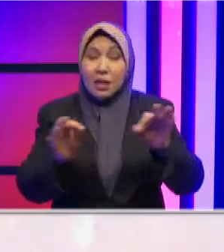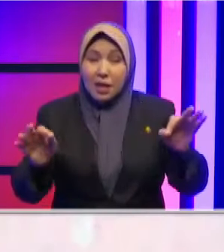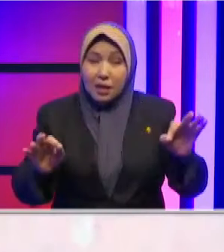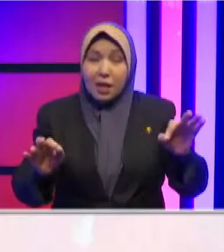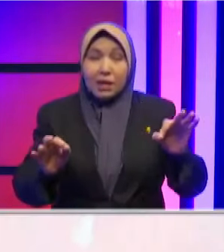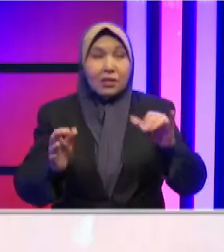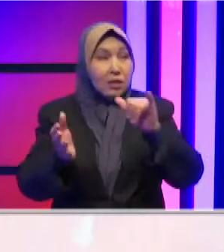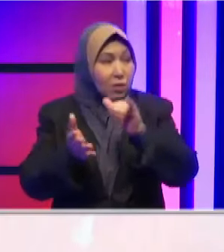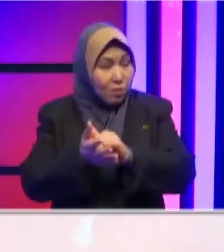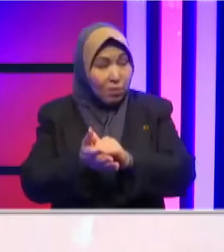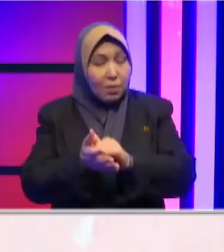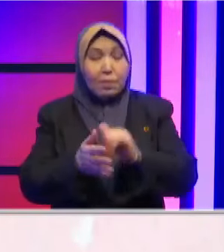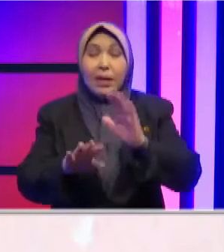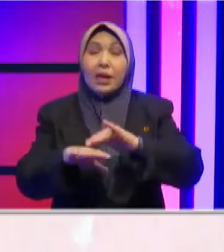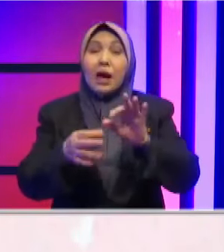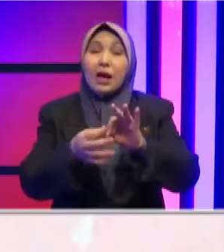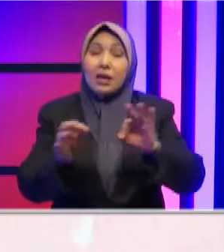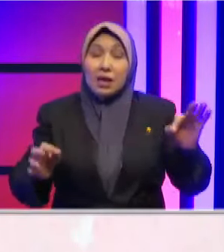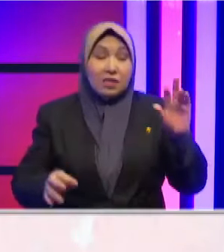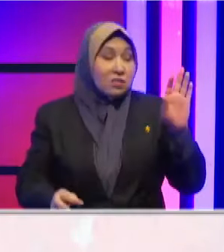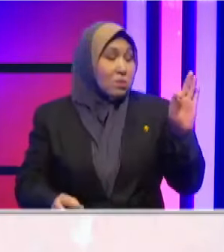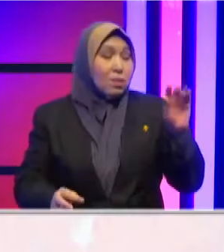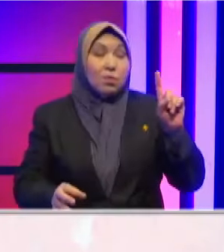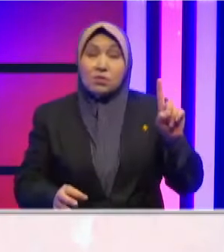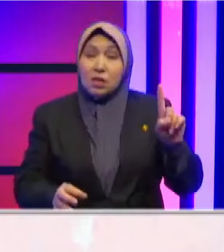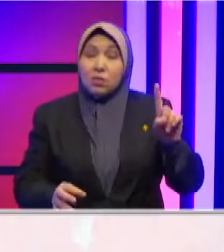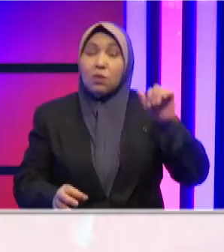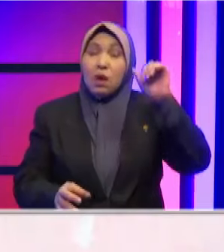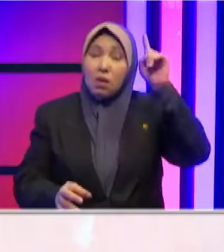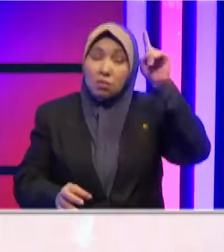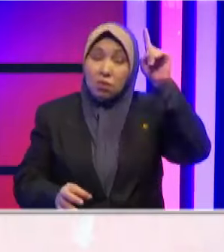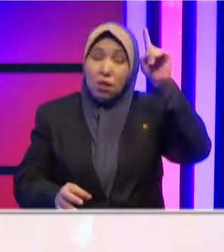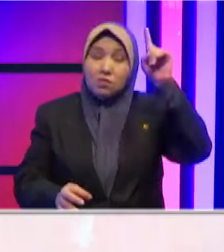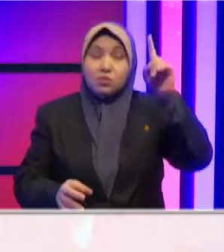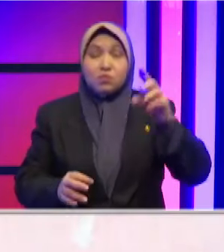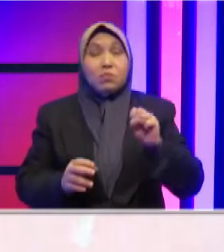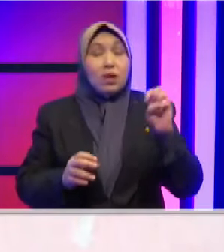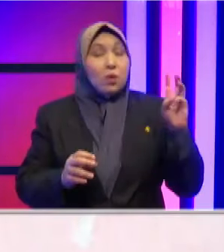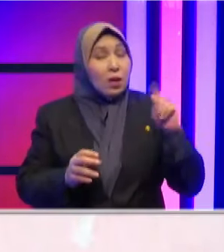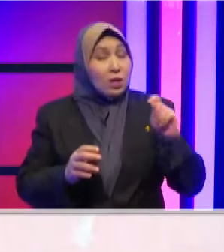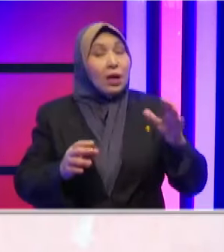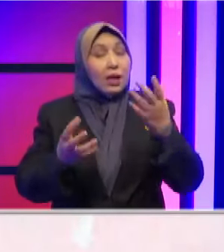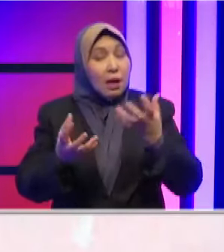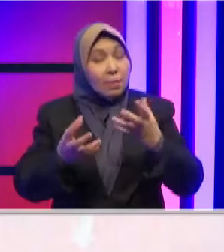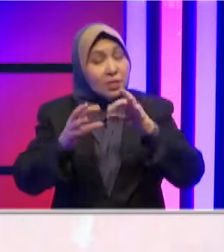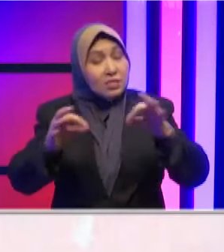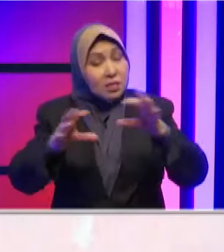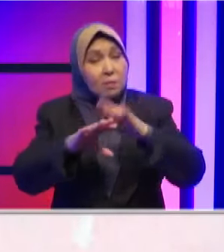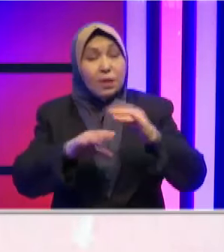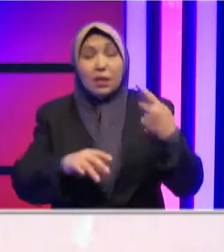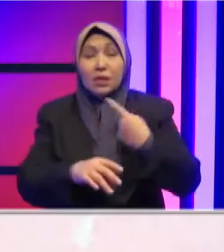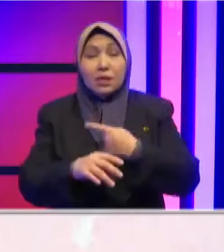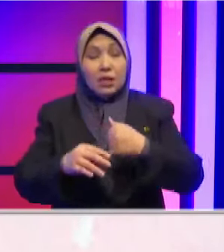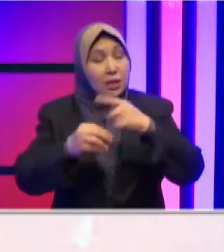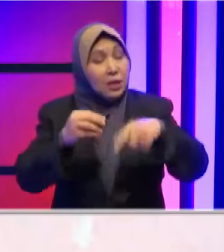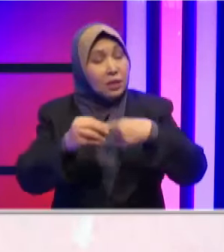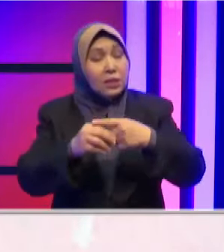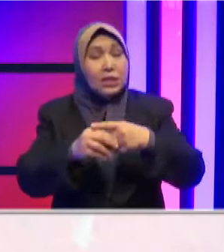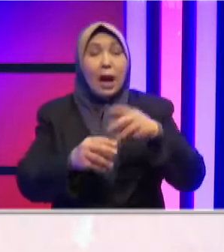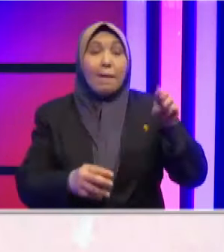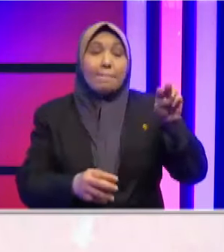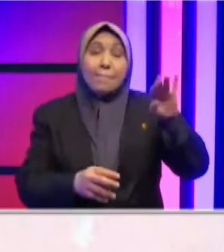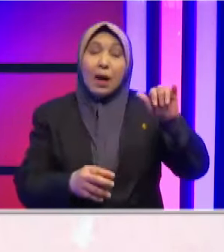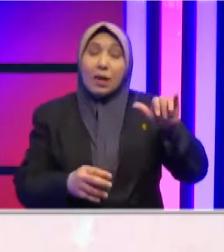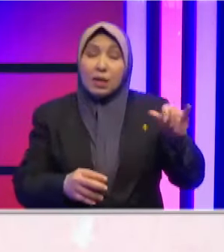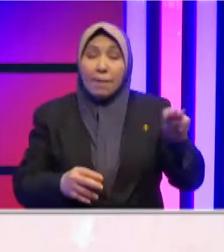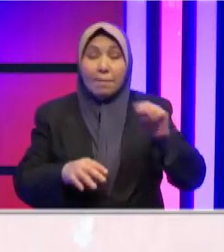tersebut pada ayat 91 Allah Subhanahu Wa Ta'ala ingin bercerita kepada kita tentang kisah Maryam pada